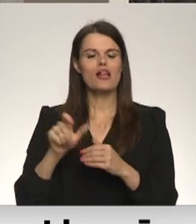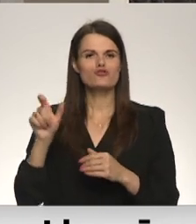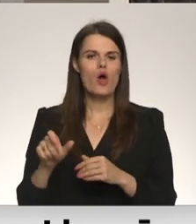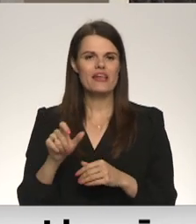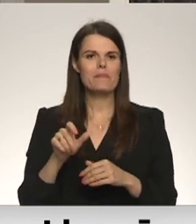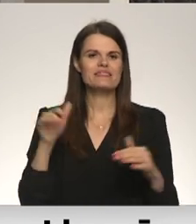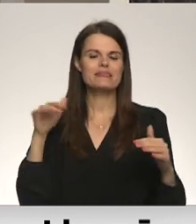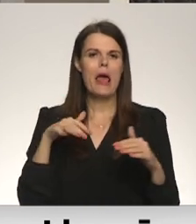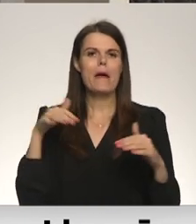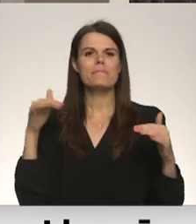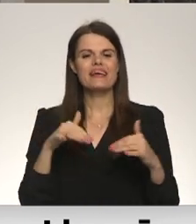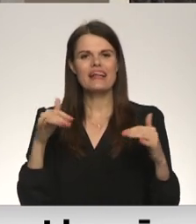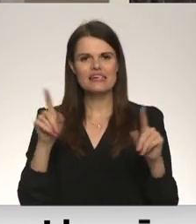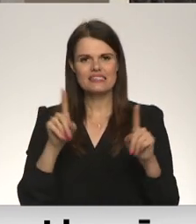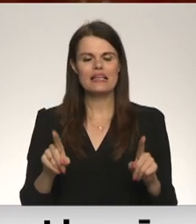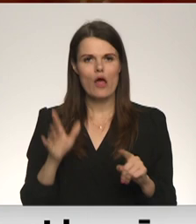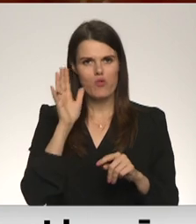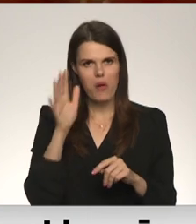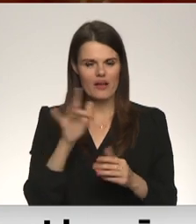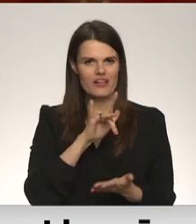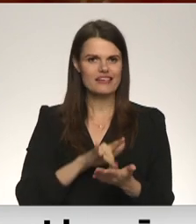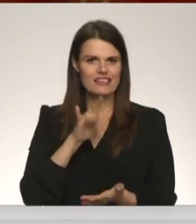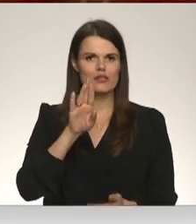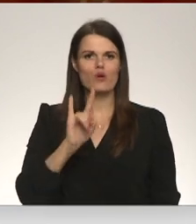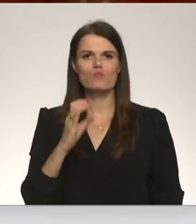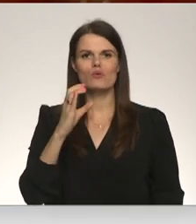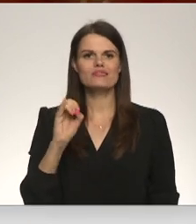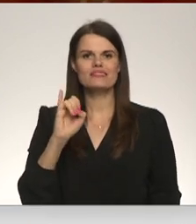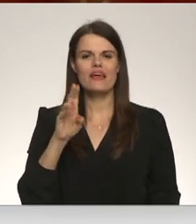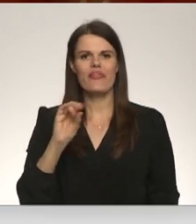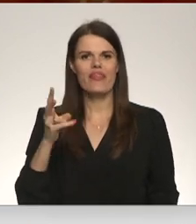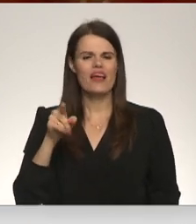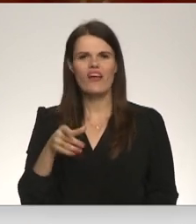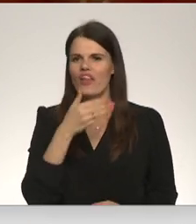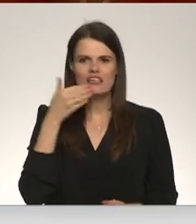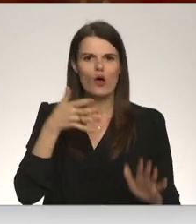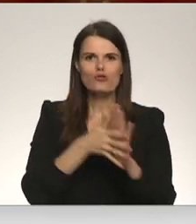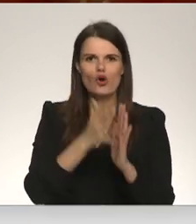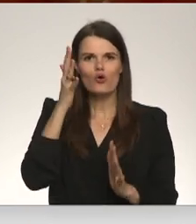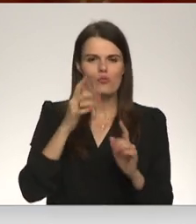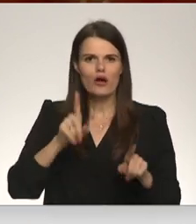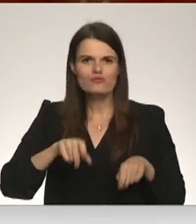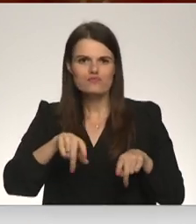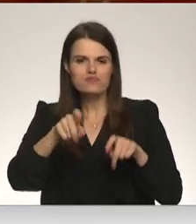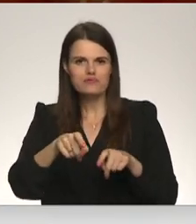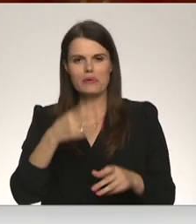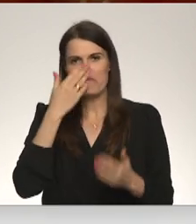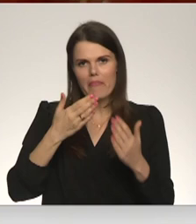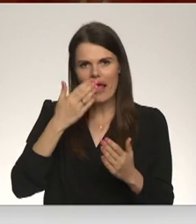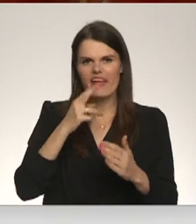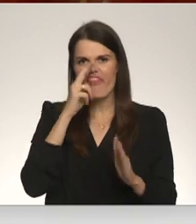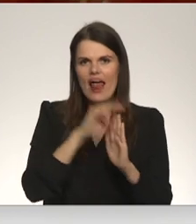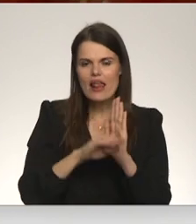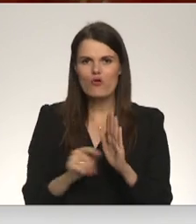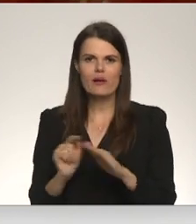pāraudzība esošajā centrā Mucinieki. Kas nav tādi, kas tā kā nāk cauri mežu, mēģina nelikumīgi nokļūt mūsu valsts teritoriju,